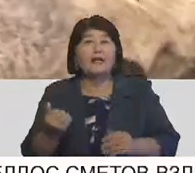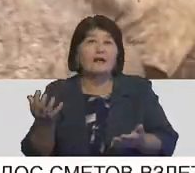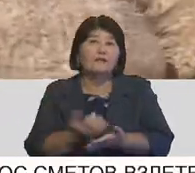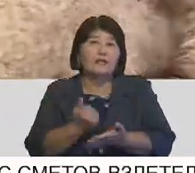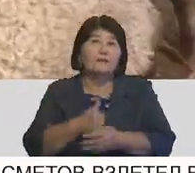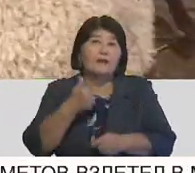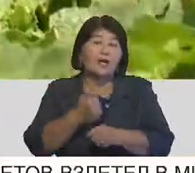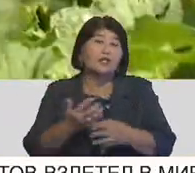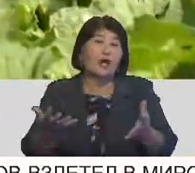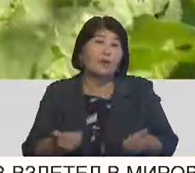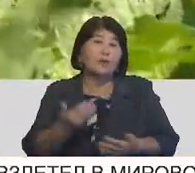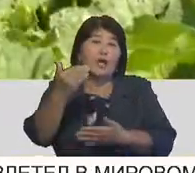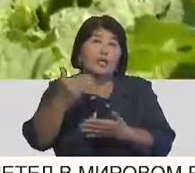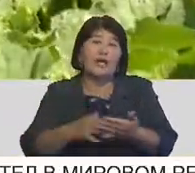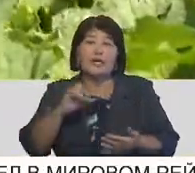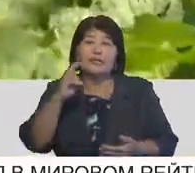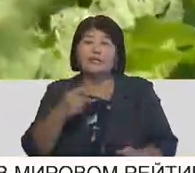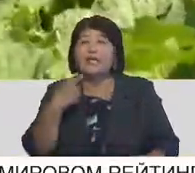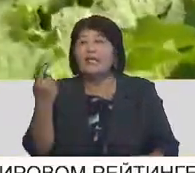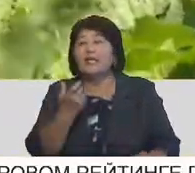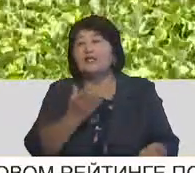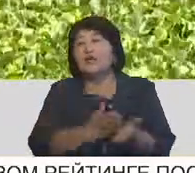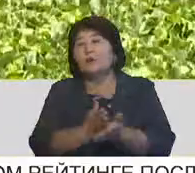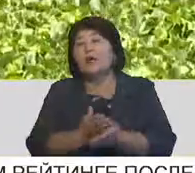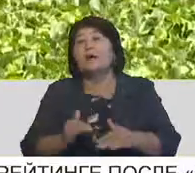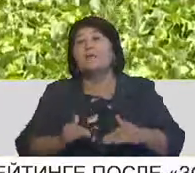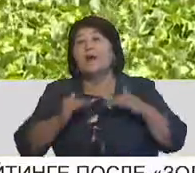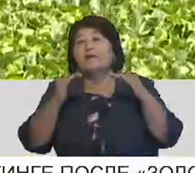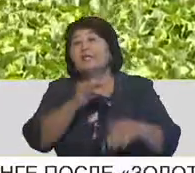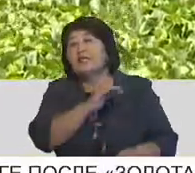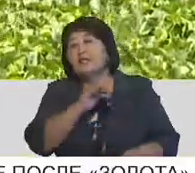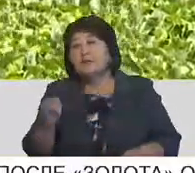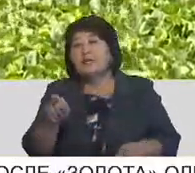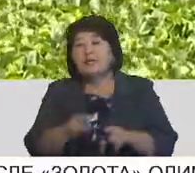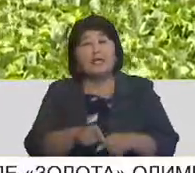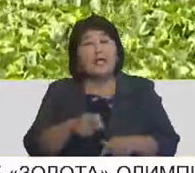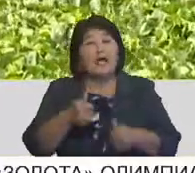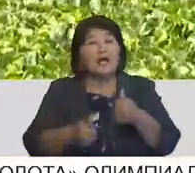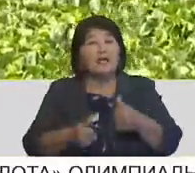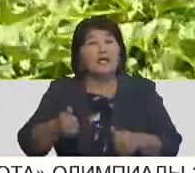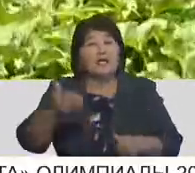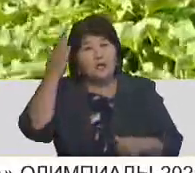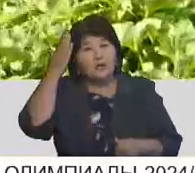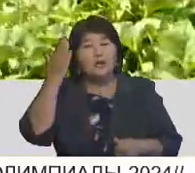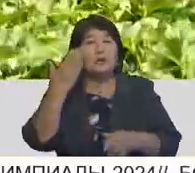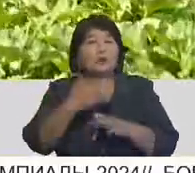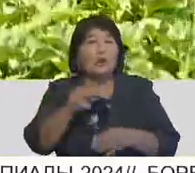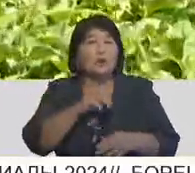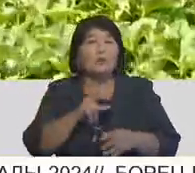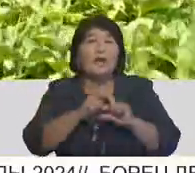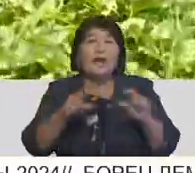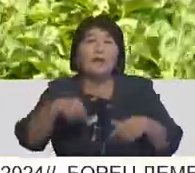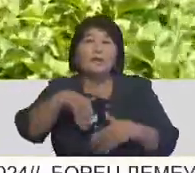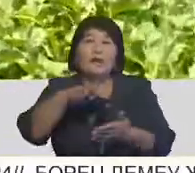на основе полученных данных социально-экономической политики по повышению эффективности и конкурентоспособности отрасли. Объекты